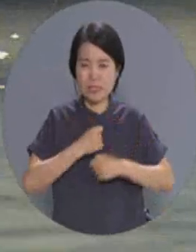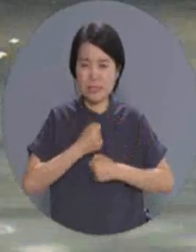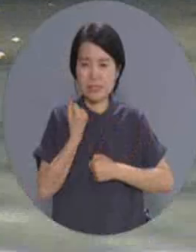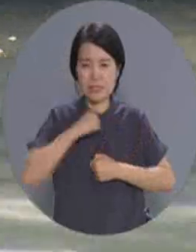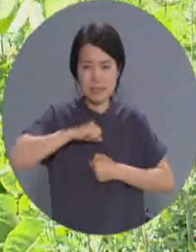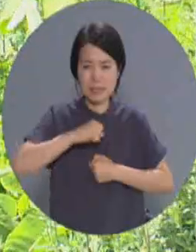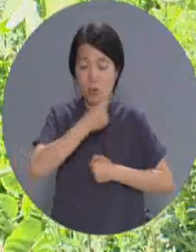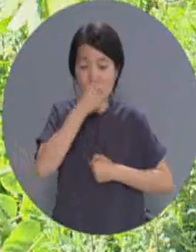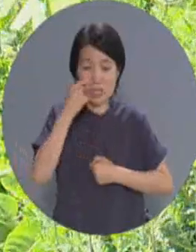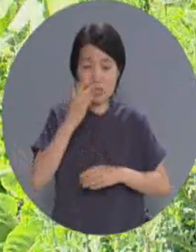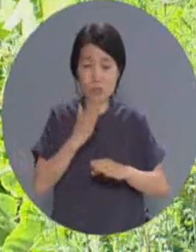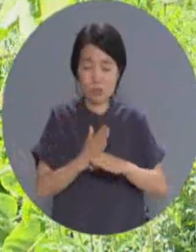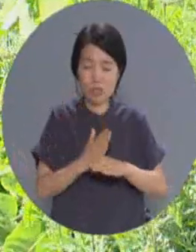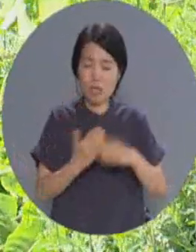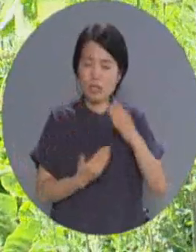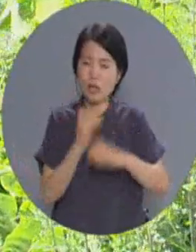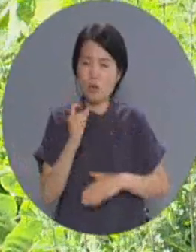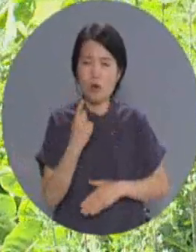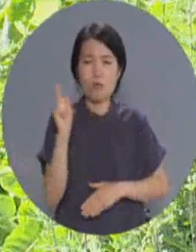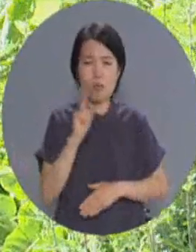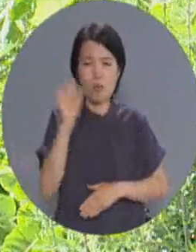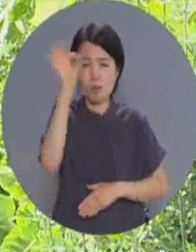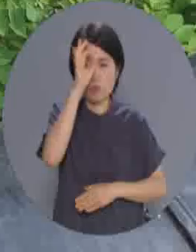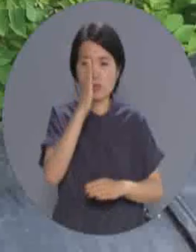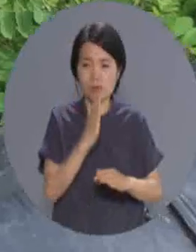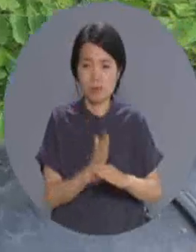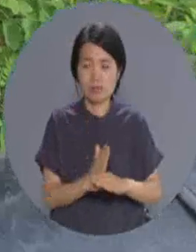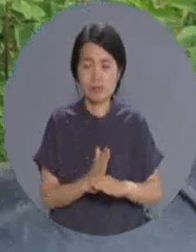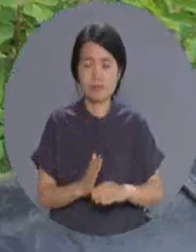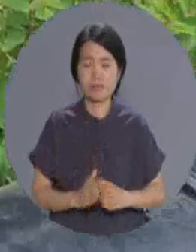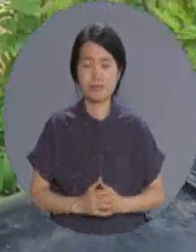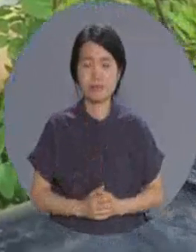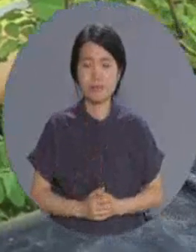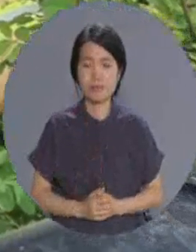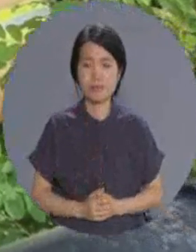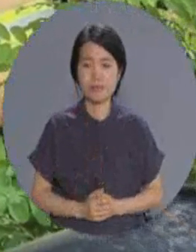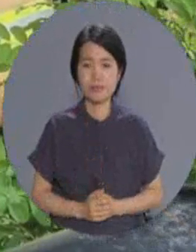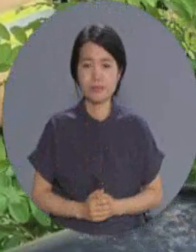여부를 확인하는 등 정확한 사고 경위를 조사하고 있습니다. MBC 뉴스 서희령입니다.